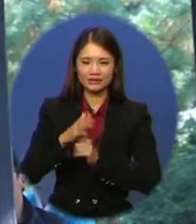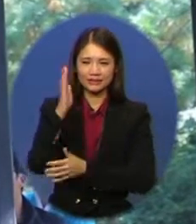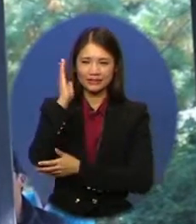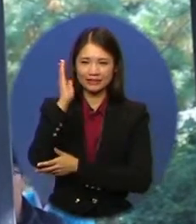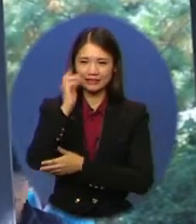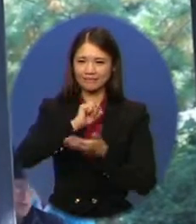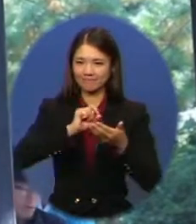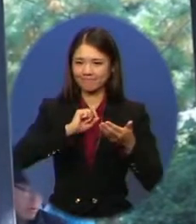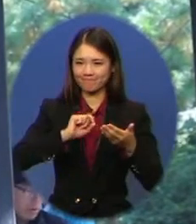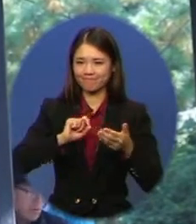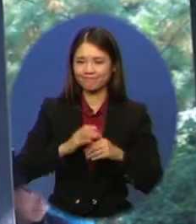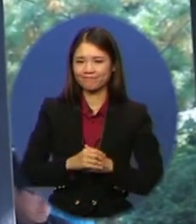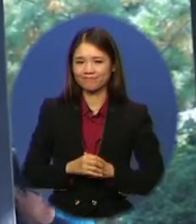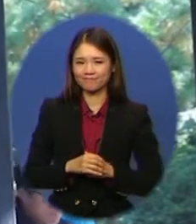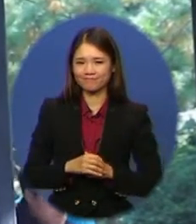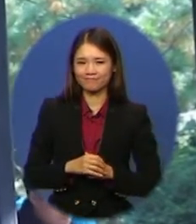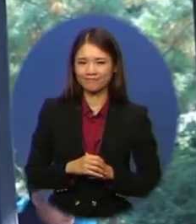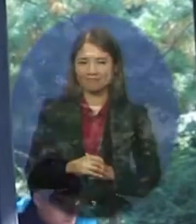좀 썼습니다.